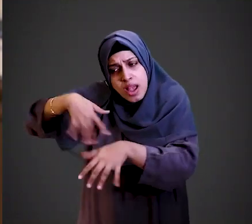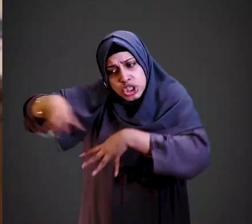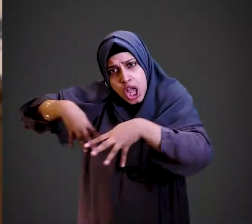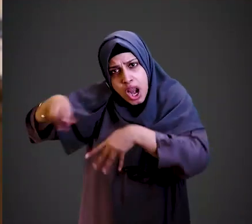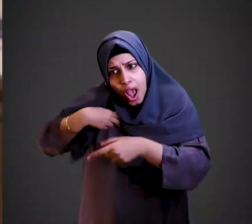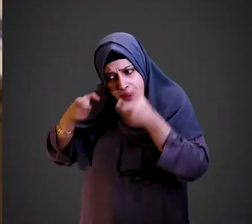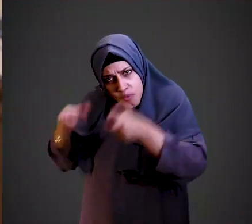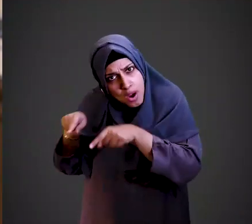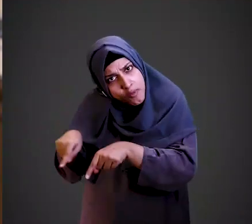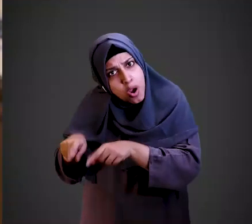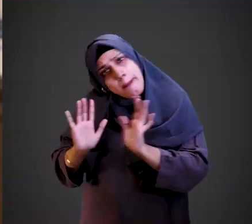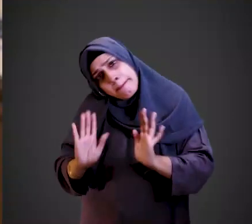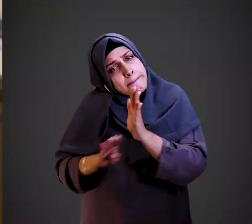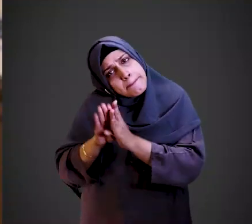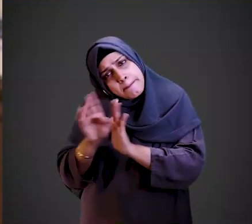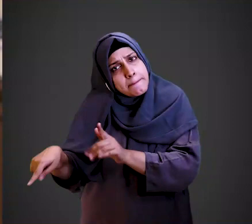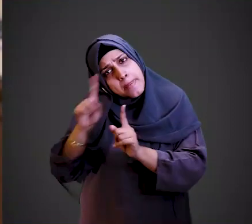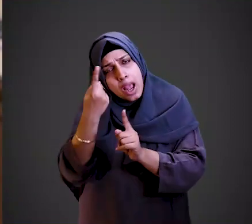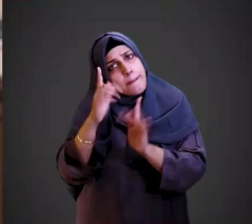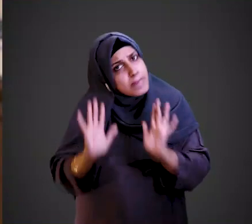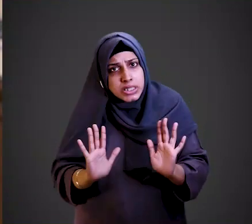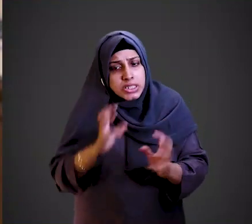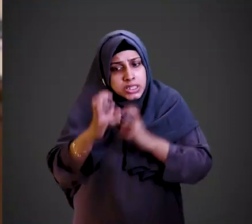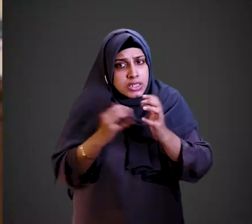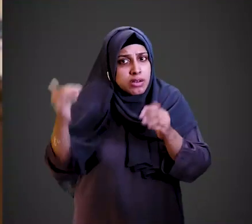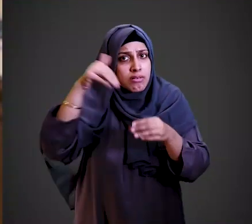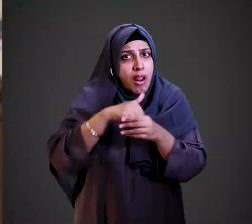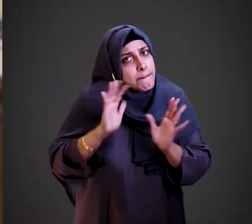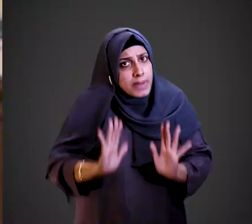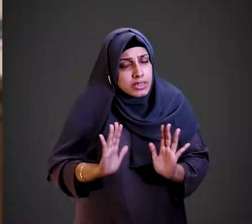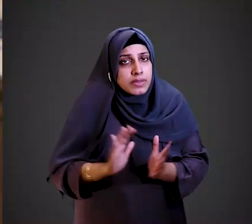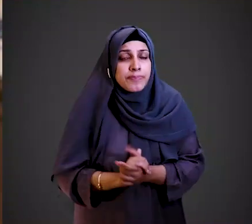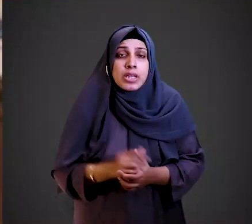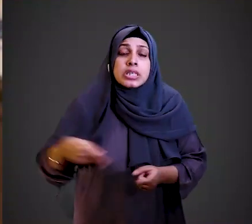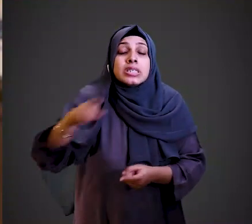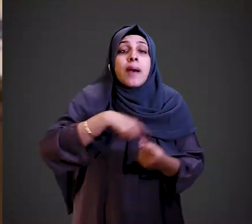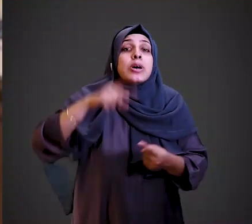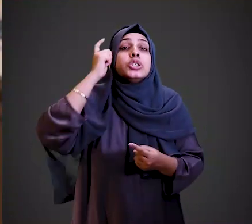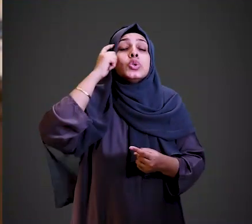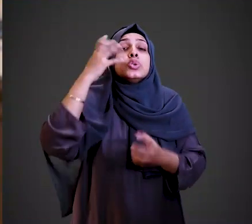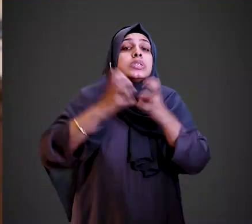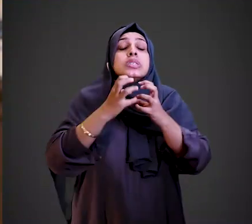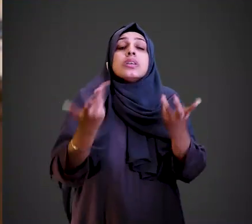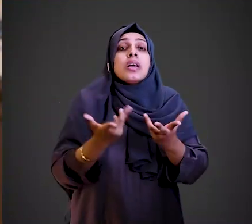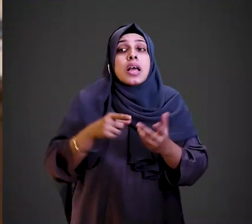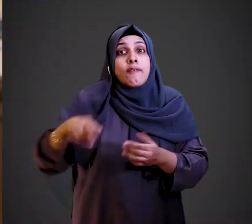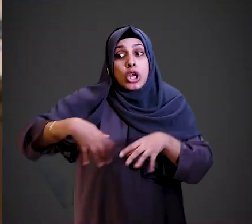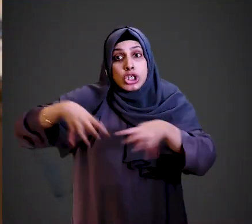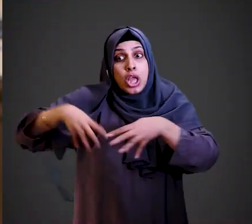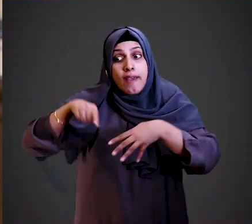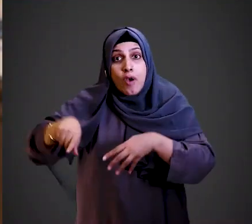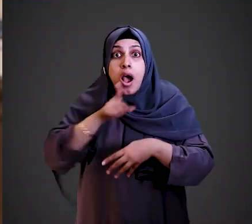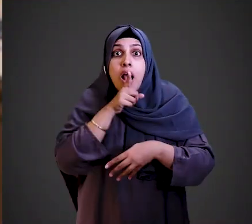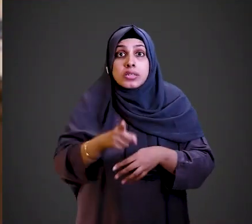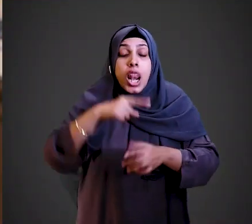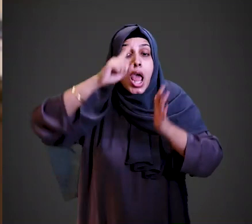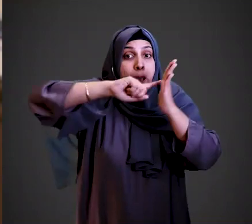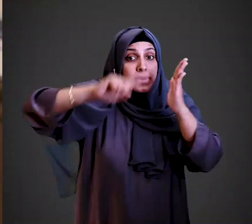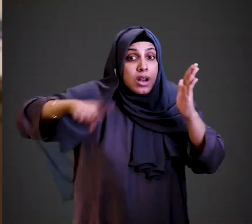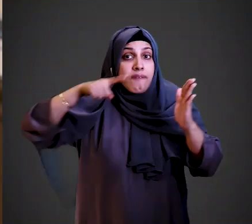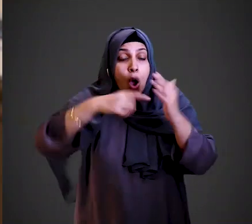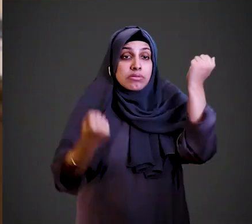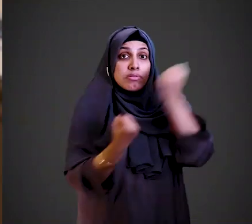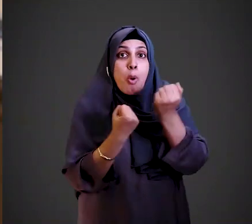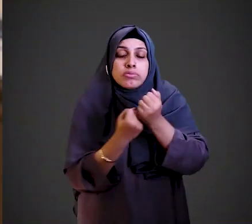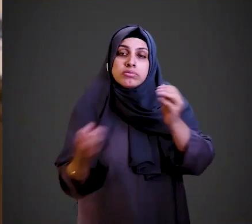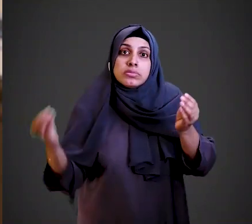ان شہروں کو ایک سٹیز ایز اکنامک گروتھ، انجنز آف اکنامک گروتھ ایک کانسیپٹ ہے کہ جو شہر ہیں وہ آپ کی